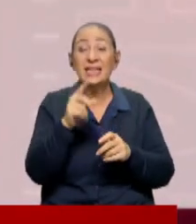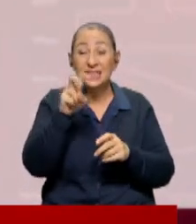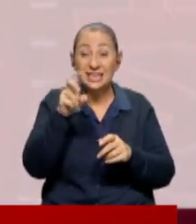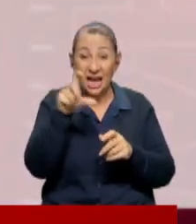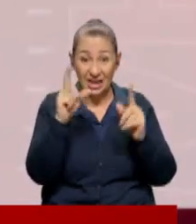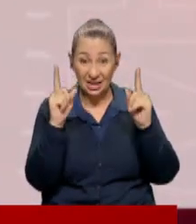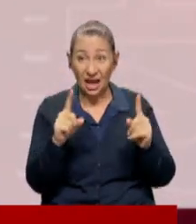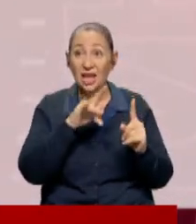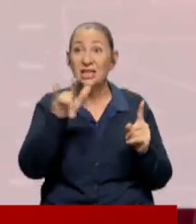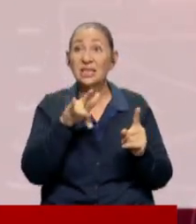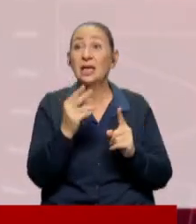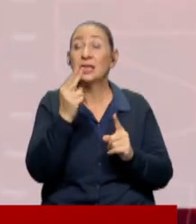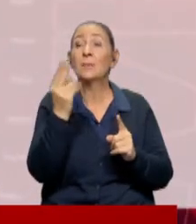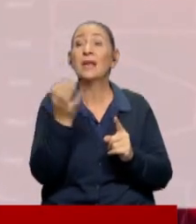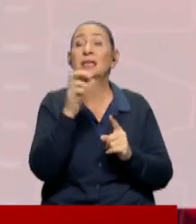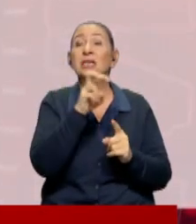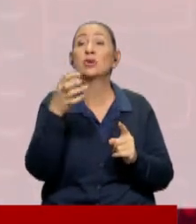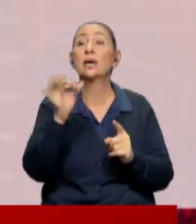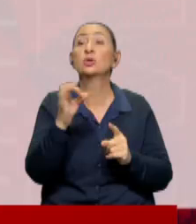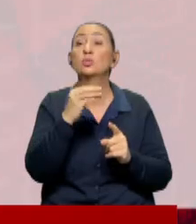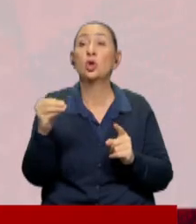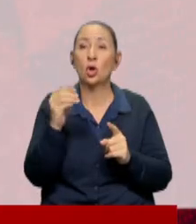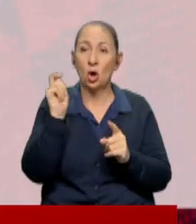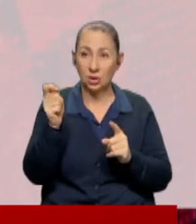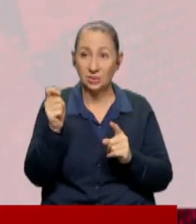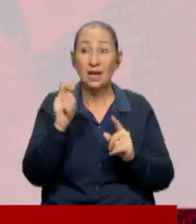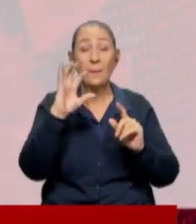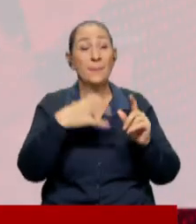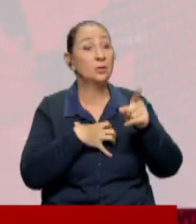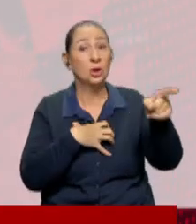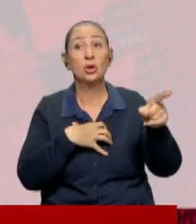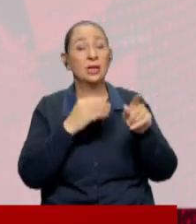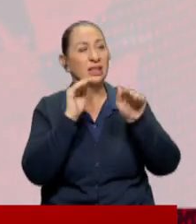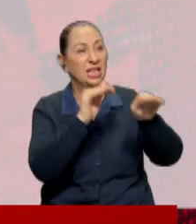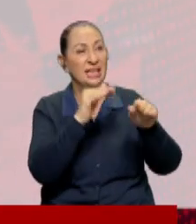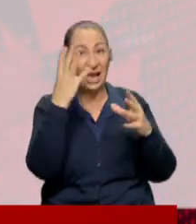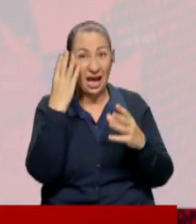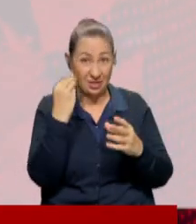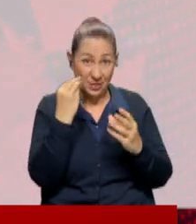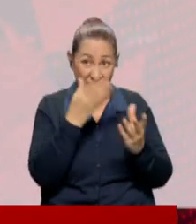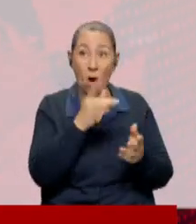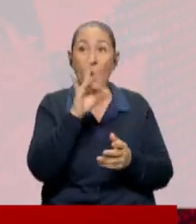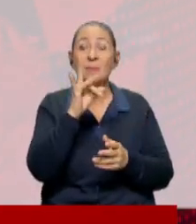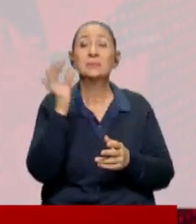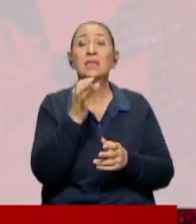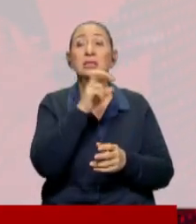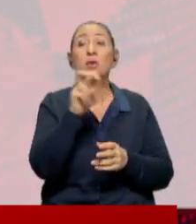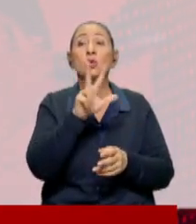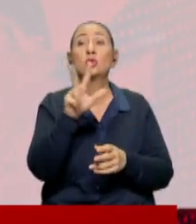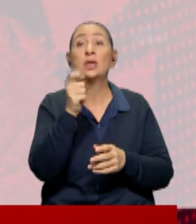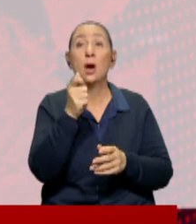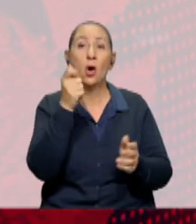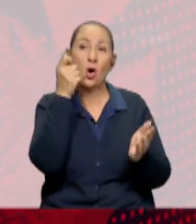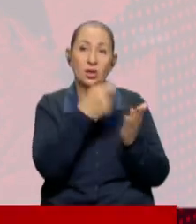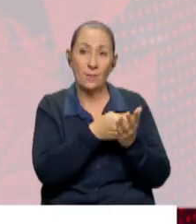8 ayında işsize 7 milyar 860 milyon lira, işverene ise teşvik adı altında 15 milyar